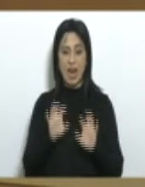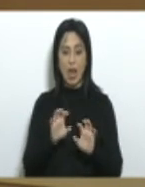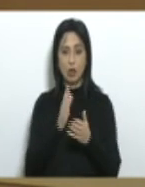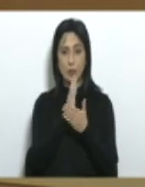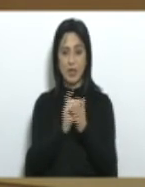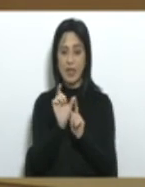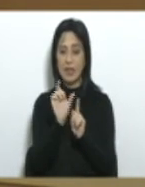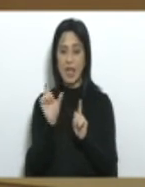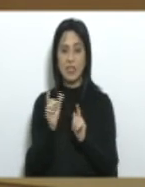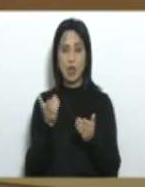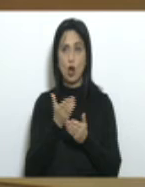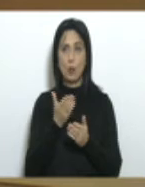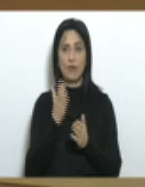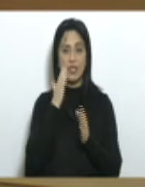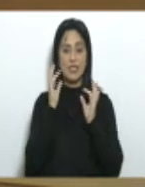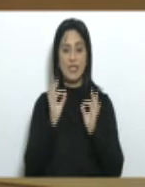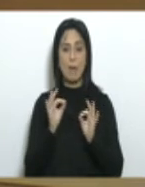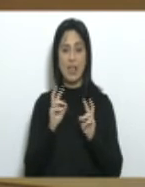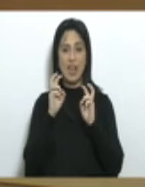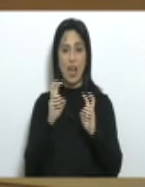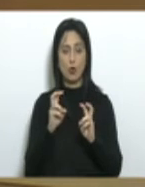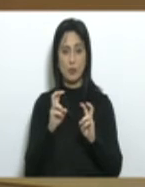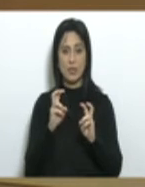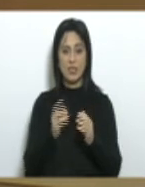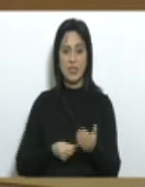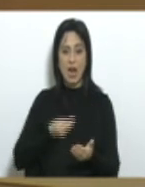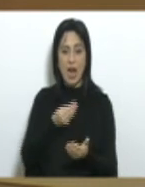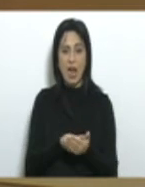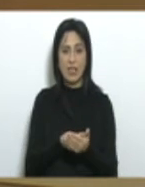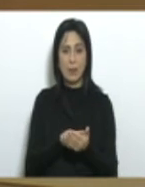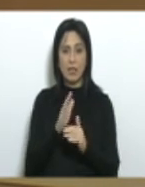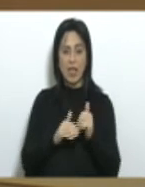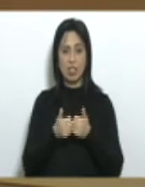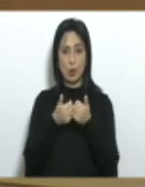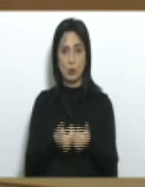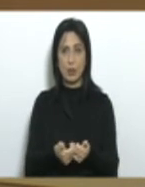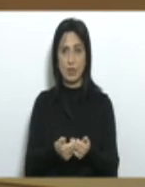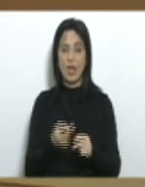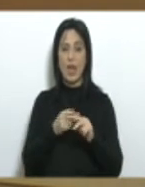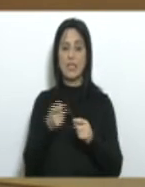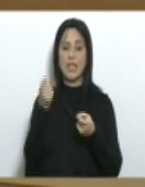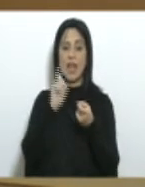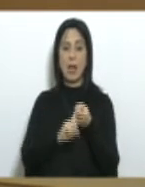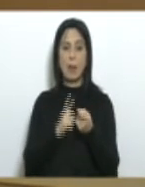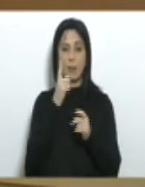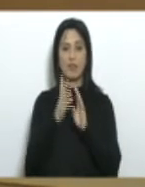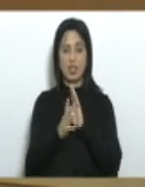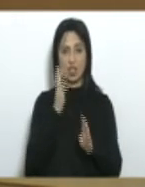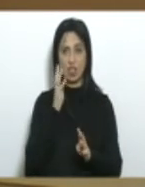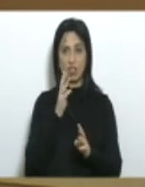ნაწილი, რომელიც სამართლიანობის აღდგენას შეუწყობს ხელს. ეს ეხება პირველ